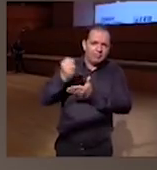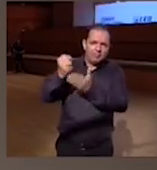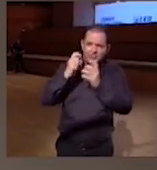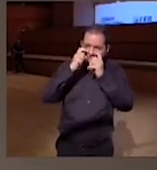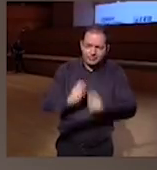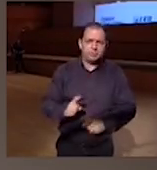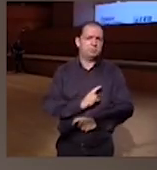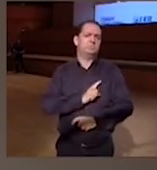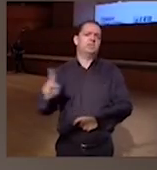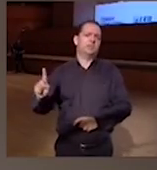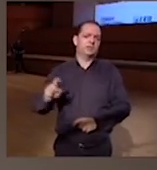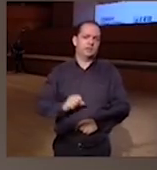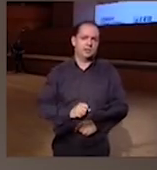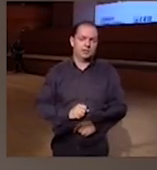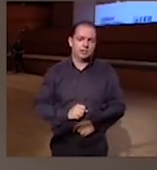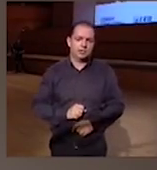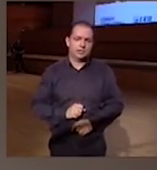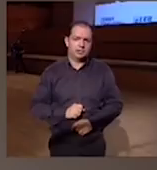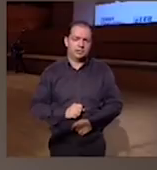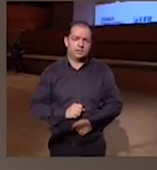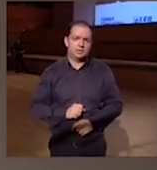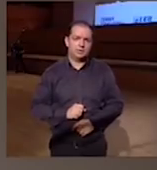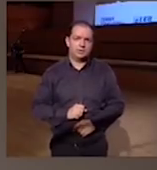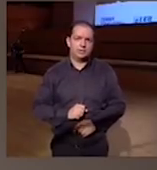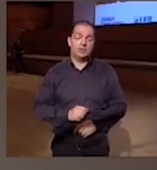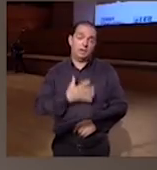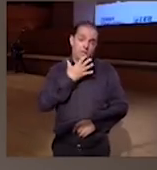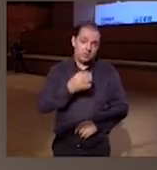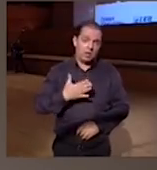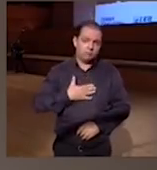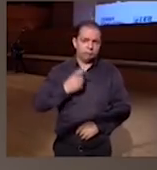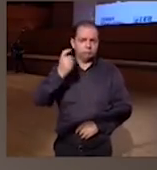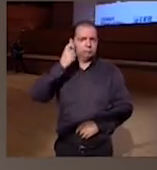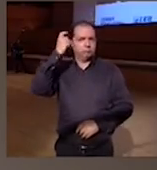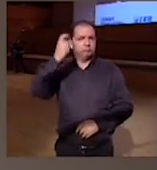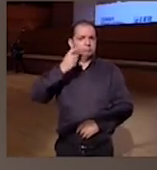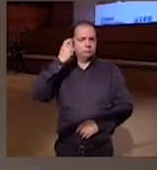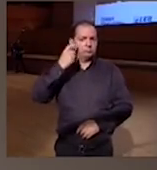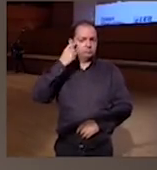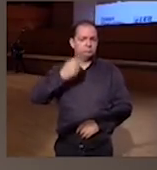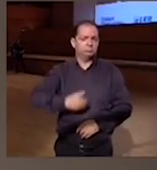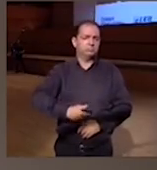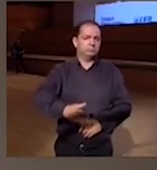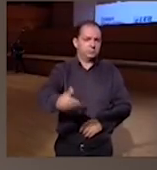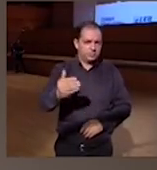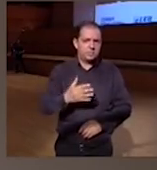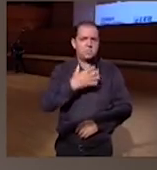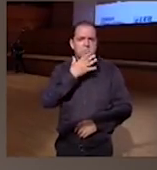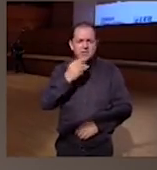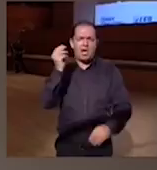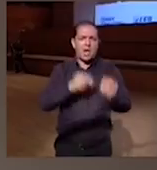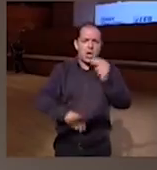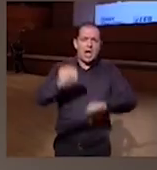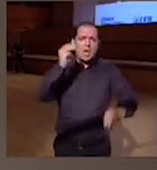Και είναι ακριβώς για αυτόν τον λόγο που κατά την άποψή μου πρέπει να μπει ένα τέλος στην διαρκή εκλογολογία που